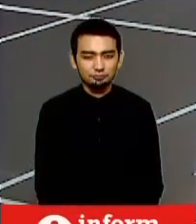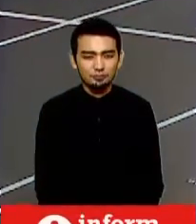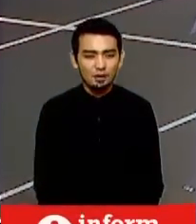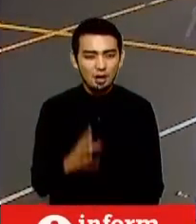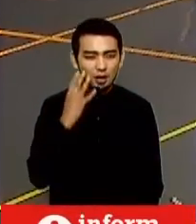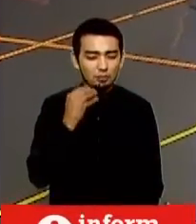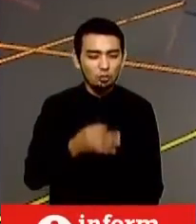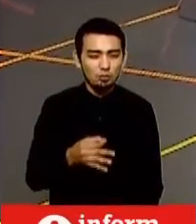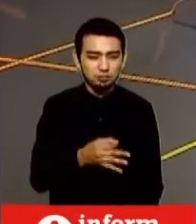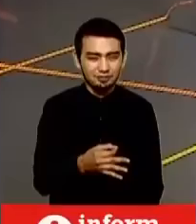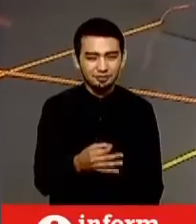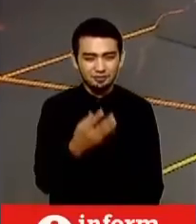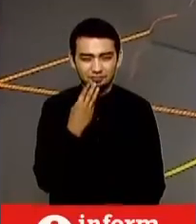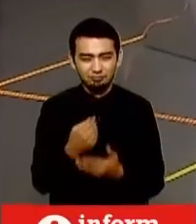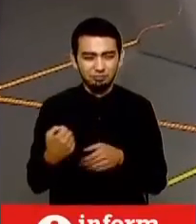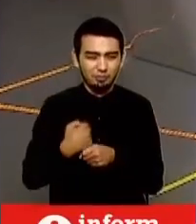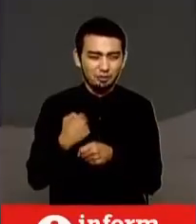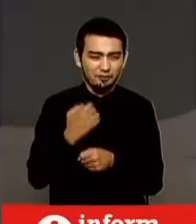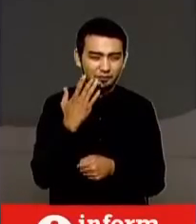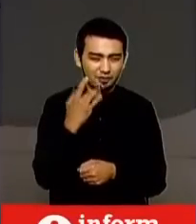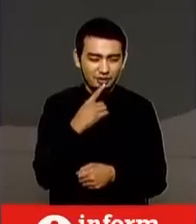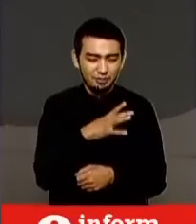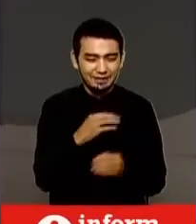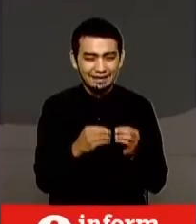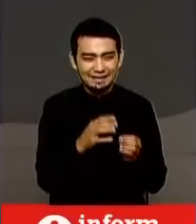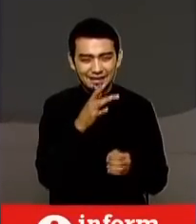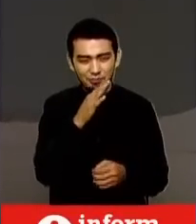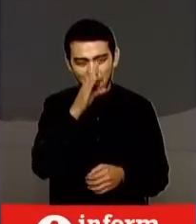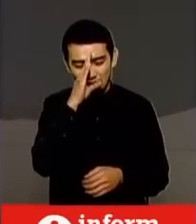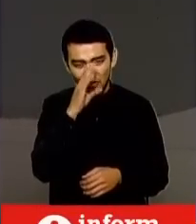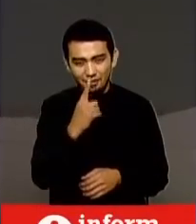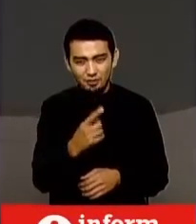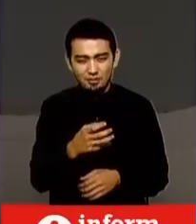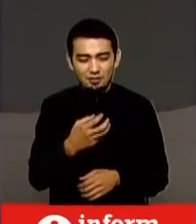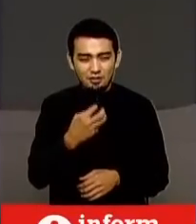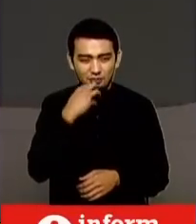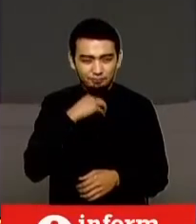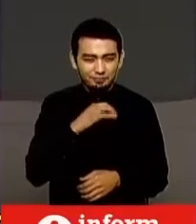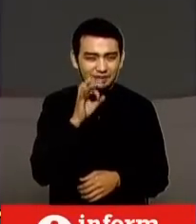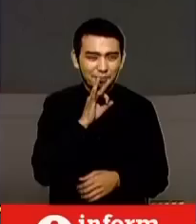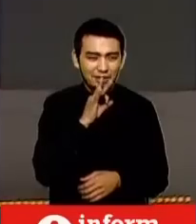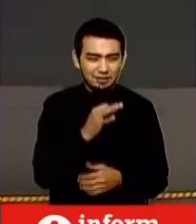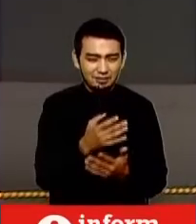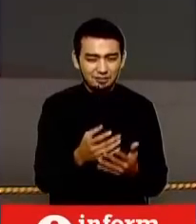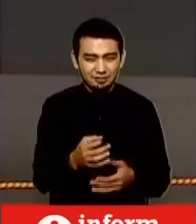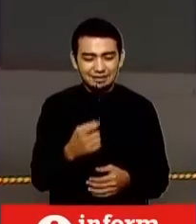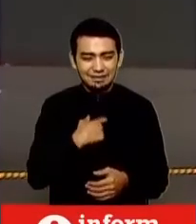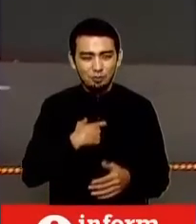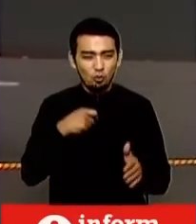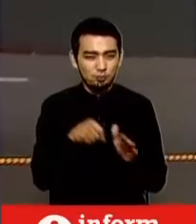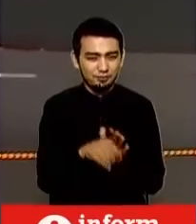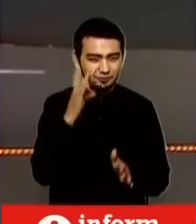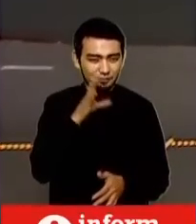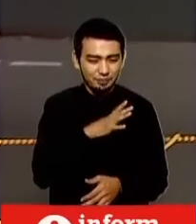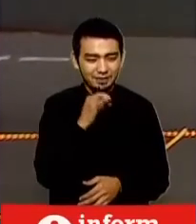Алматы облысында қатарластарынан қорлық көрдім деген 10 жастағы оқушы бір уыс дәрі ішіп өзіне қол жұмсаған. Ал мектеп басшылығы